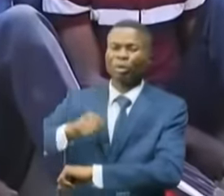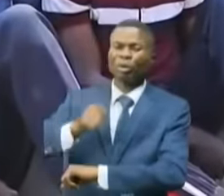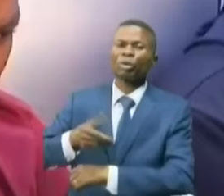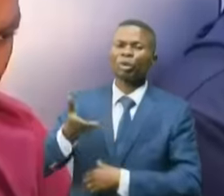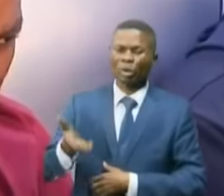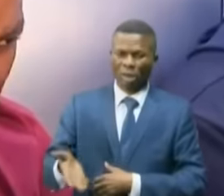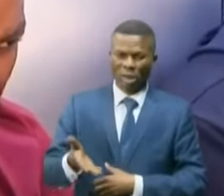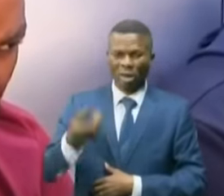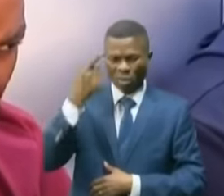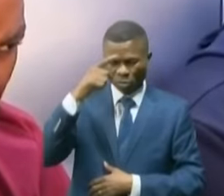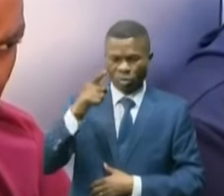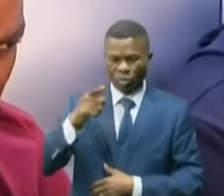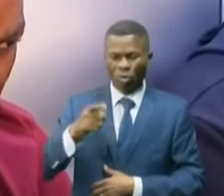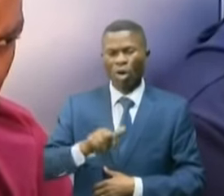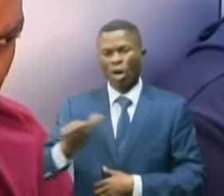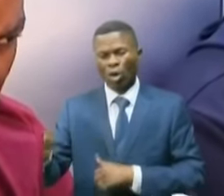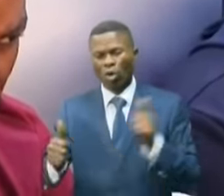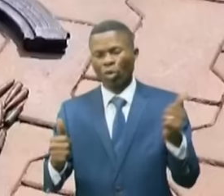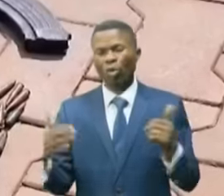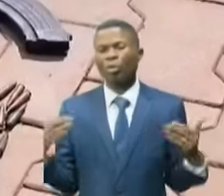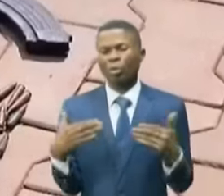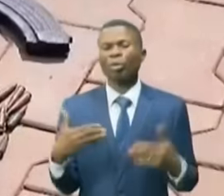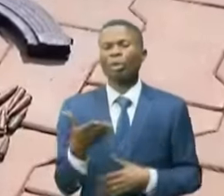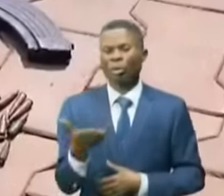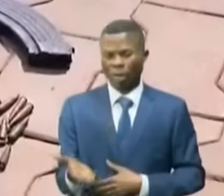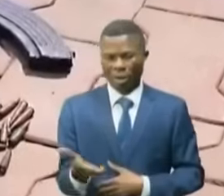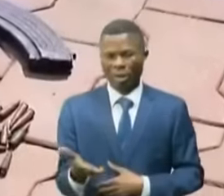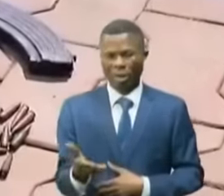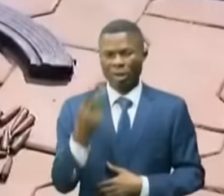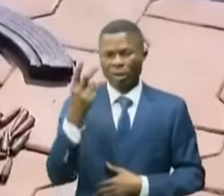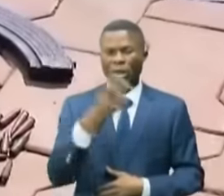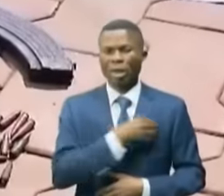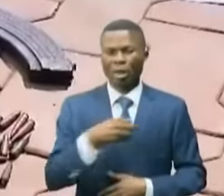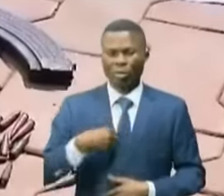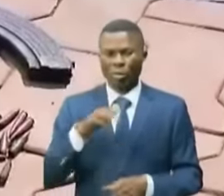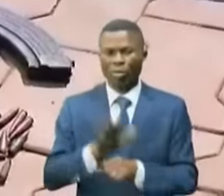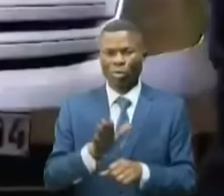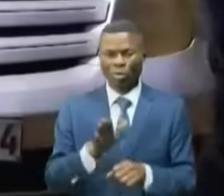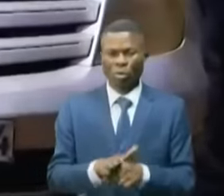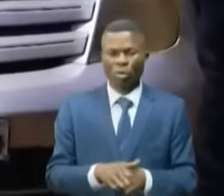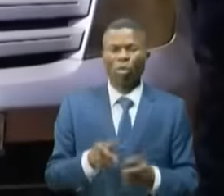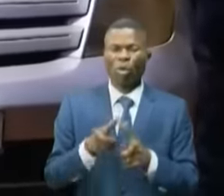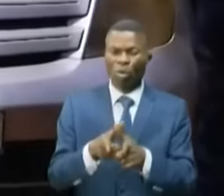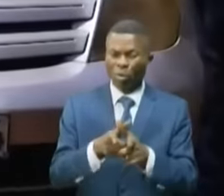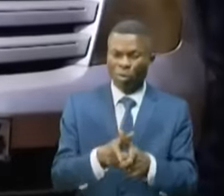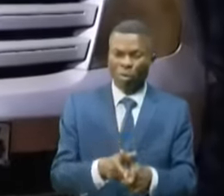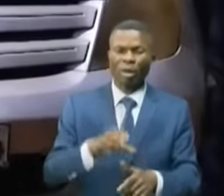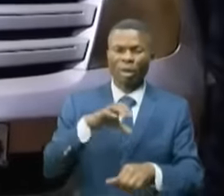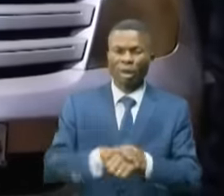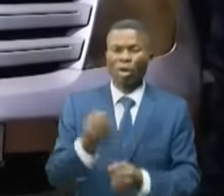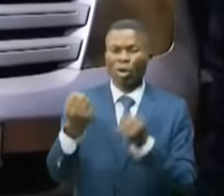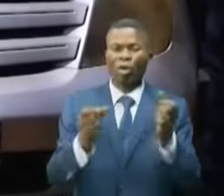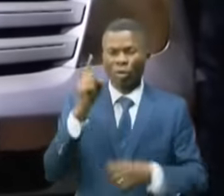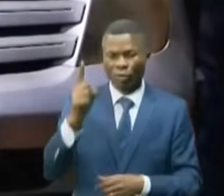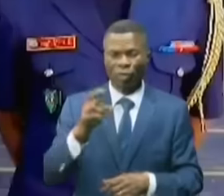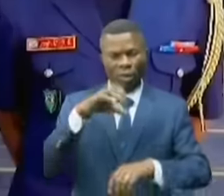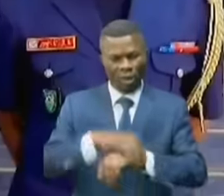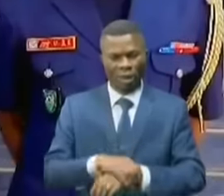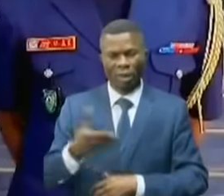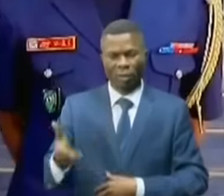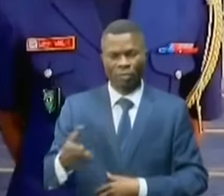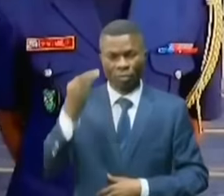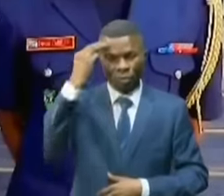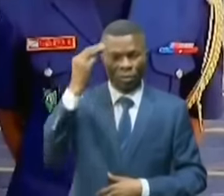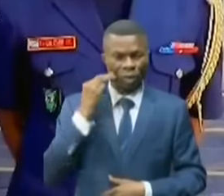judiciaires compétentes et qu'ils soient jugés publiquement. Deux armes, plusieurs dizaines de munitions et un véhicule ont été saisis. Le